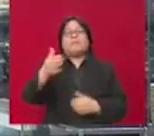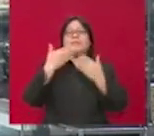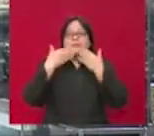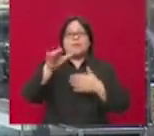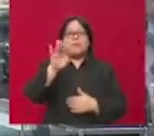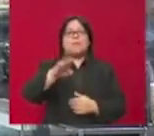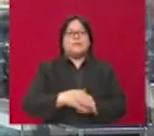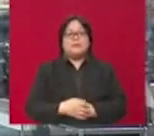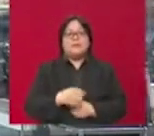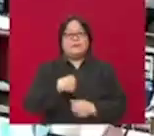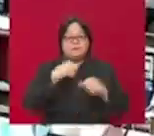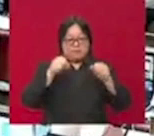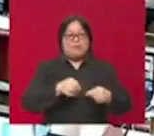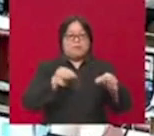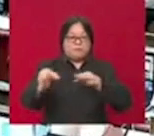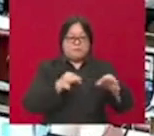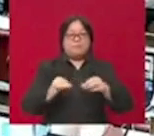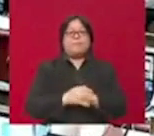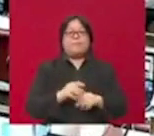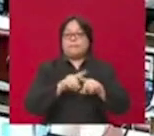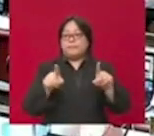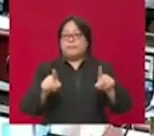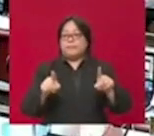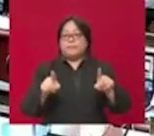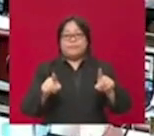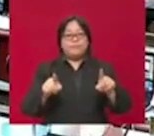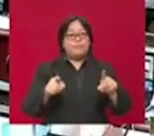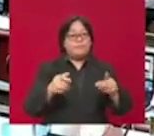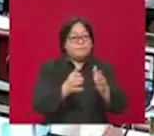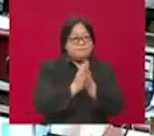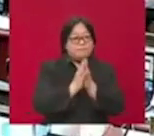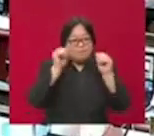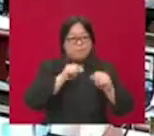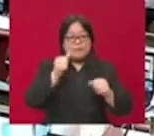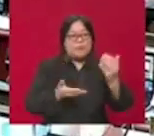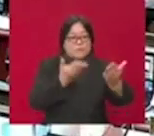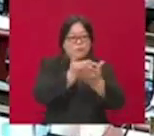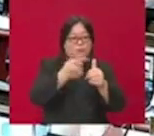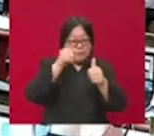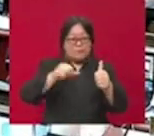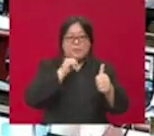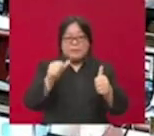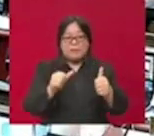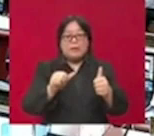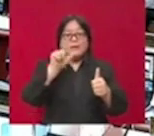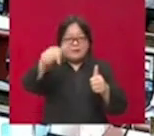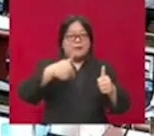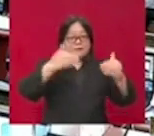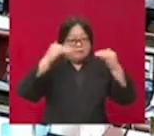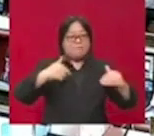Pak B. Izinkan saya beri penjelasan, tapi boleh kita selesaikan usul ini dulu, kemudian saya bagi